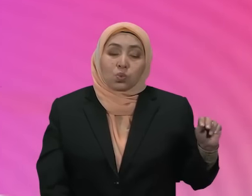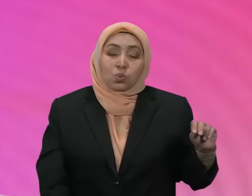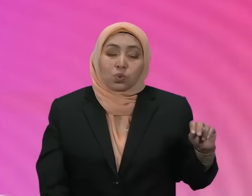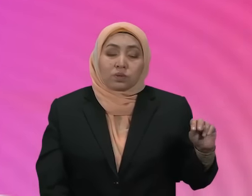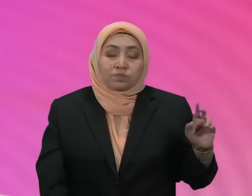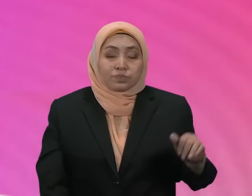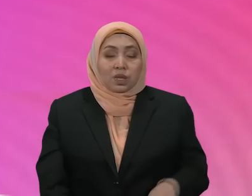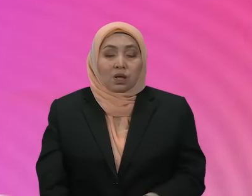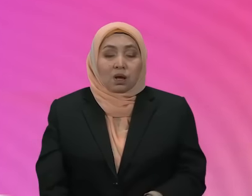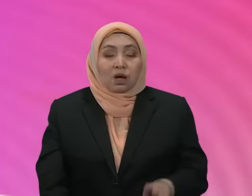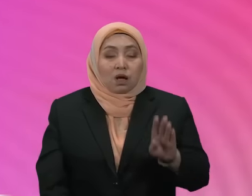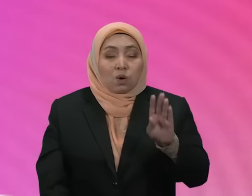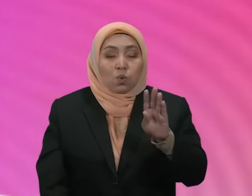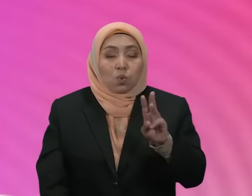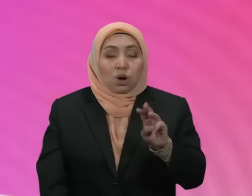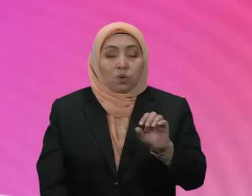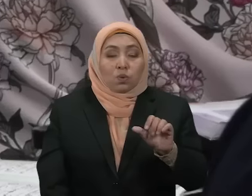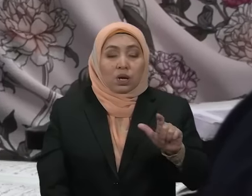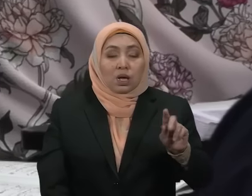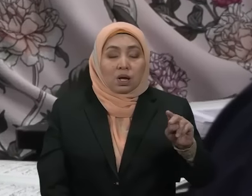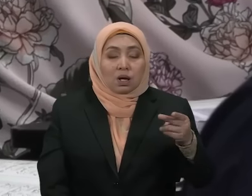الْفَائِزُونَ Silakan.